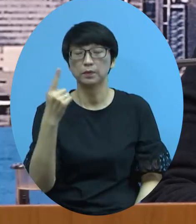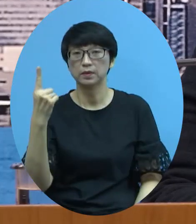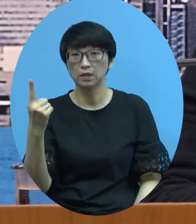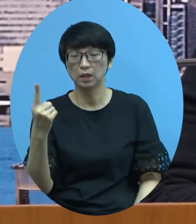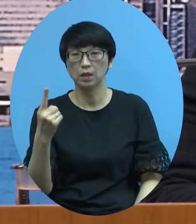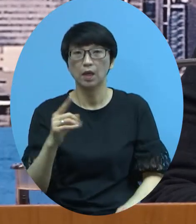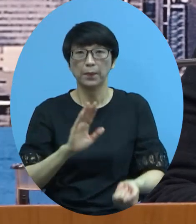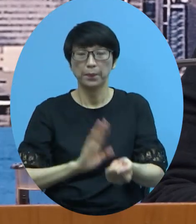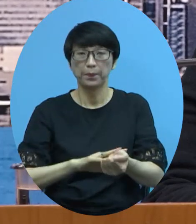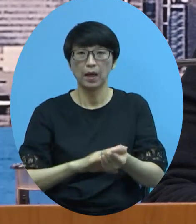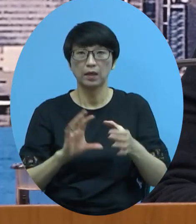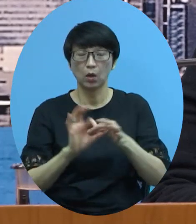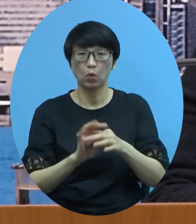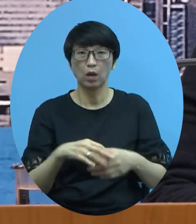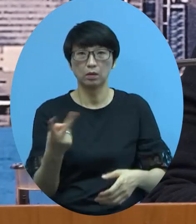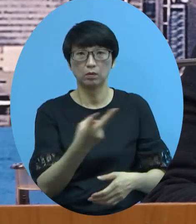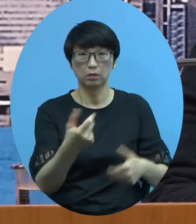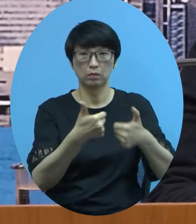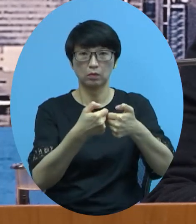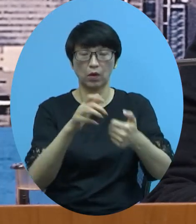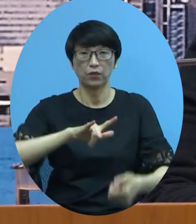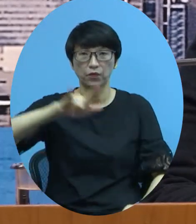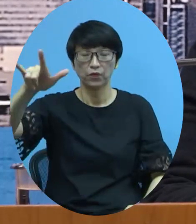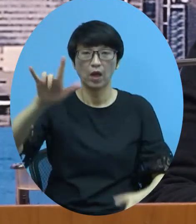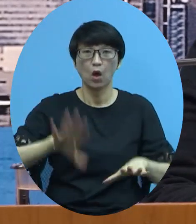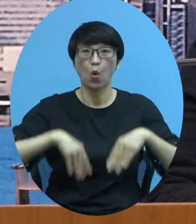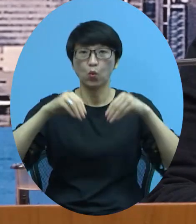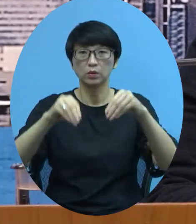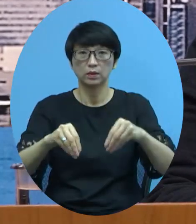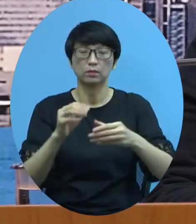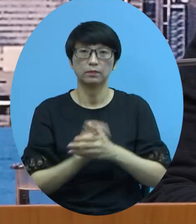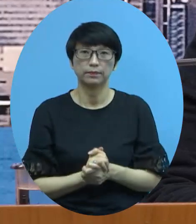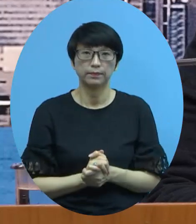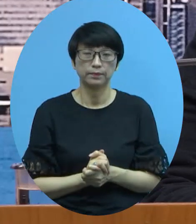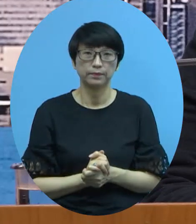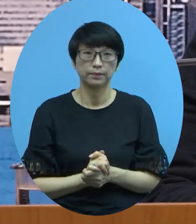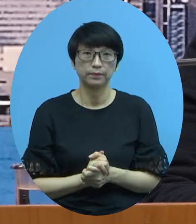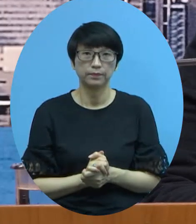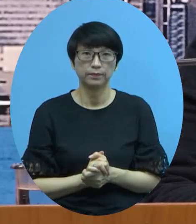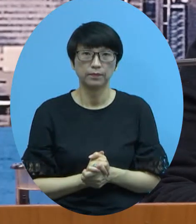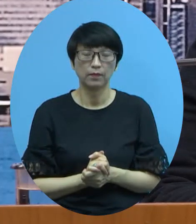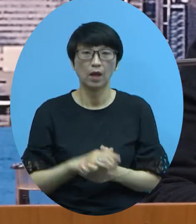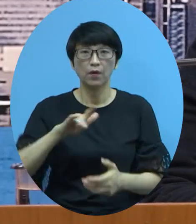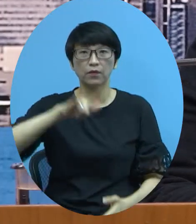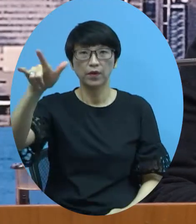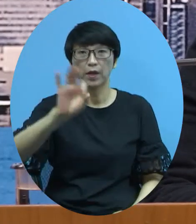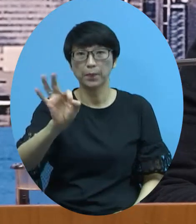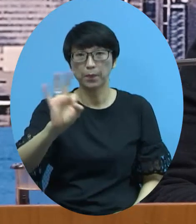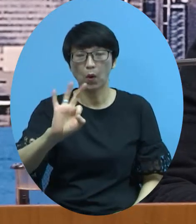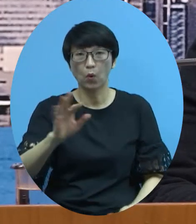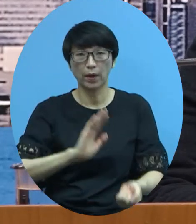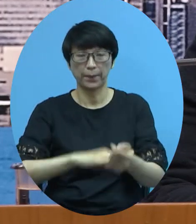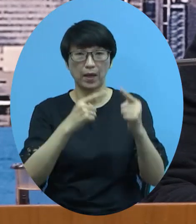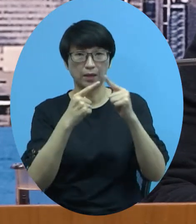嘅，咁係兩夫婦咧一齊去咗澳洲咁樣嘅。咁喺啲冇外遊記錄嘅入邊咧，我哋